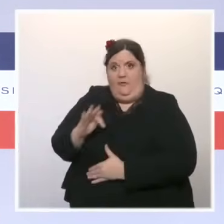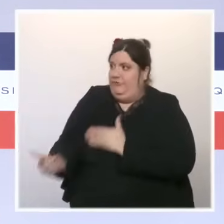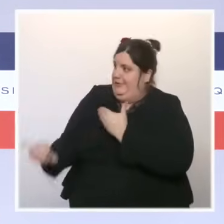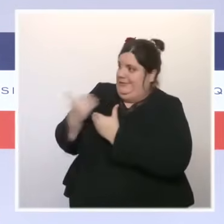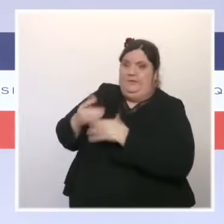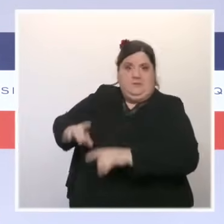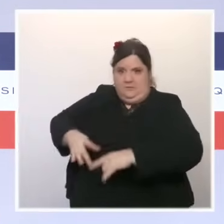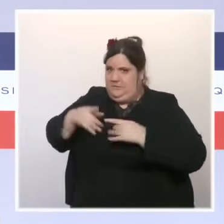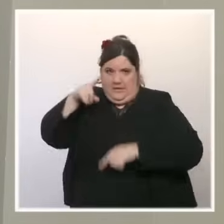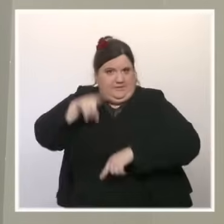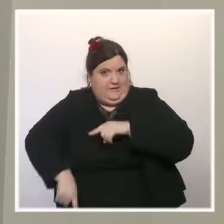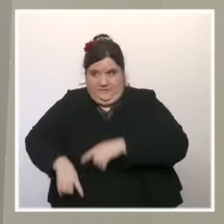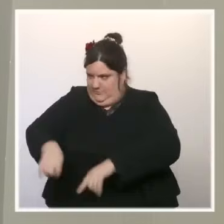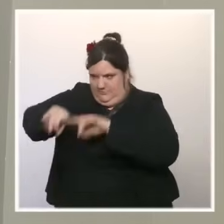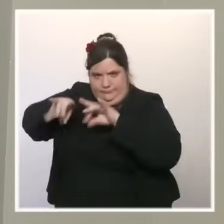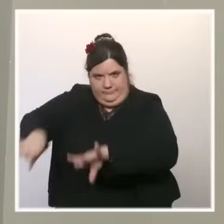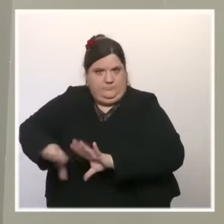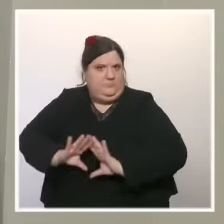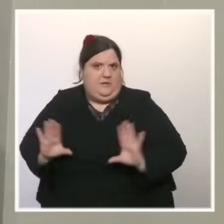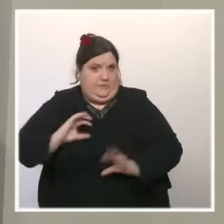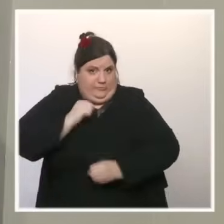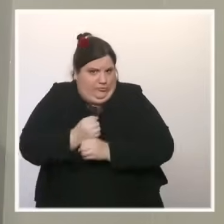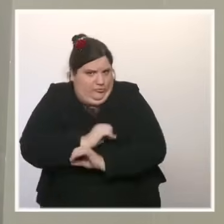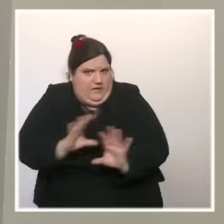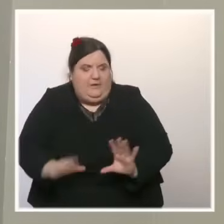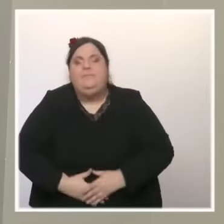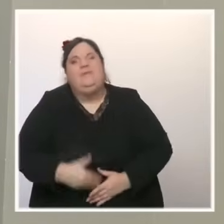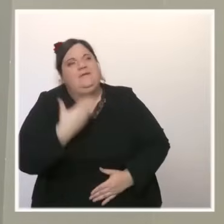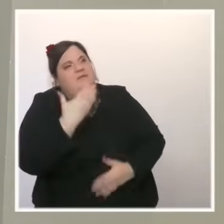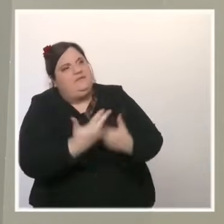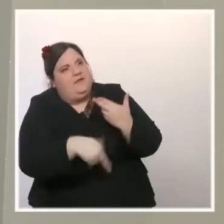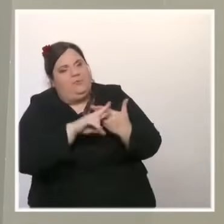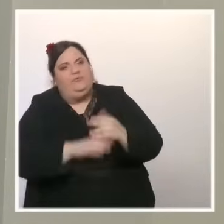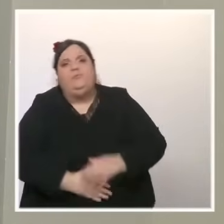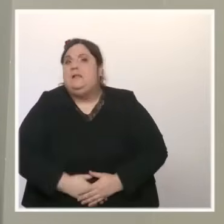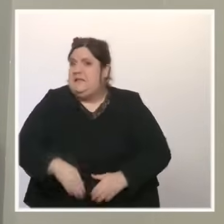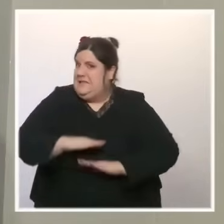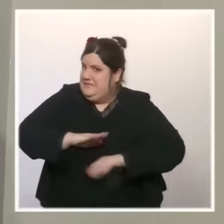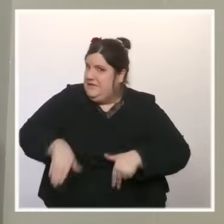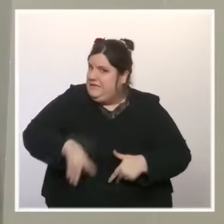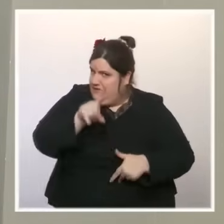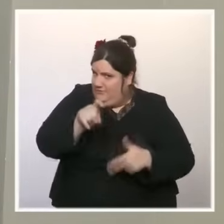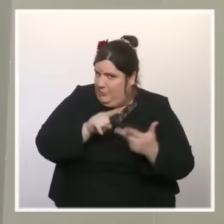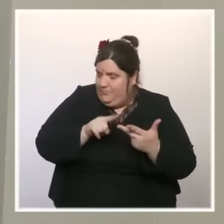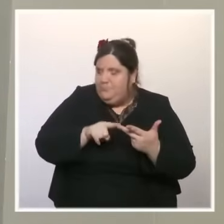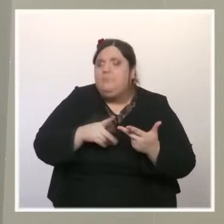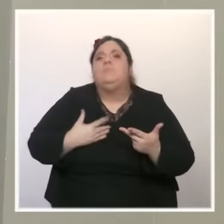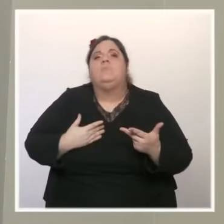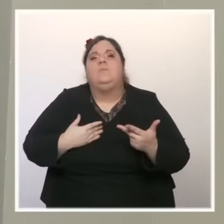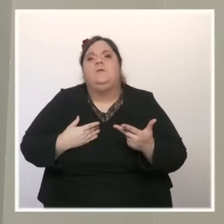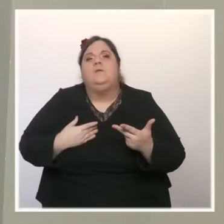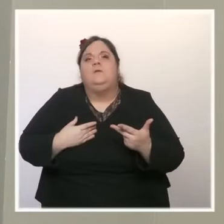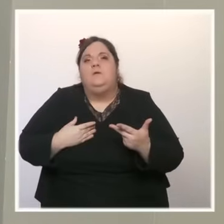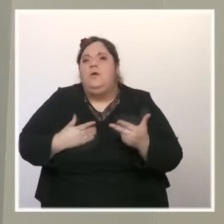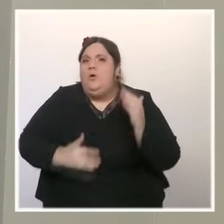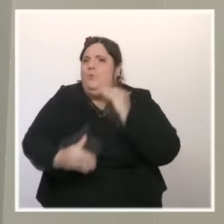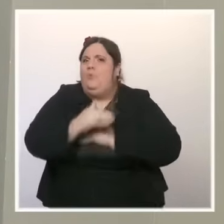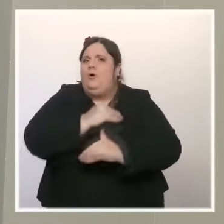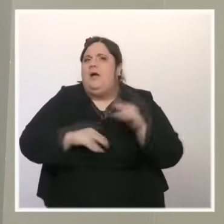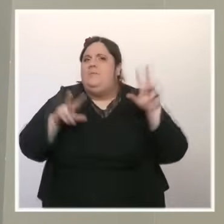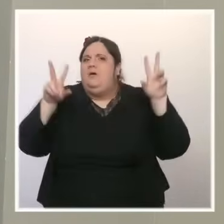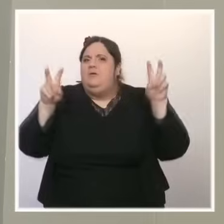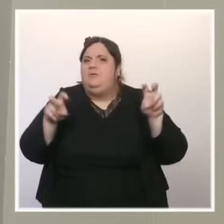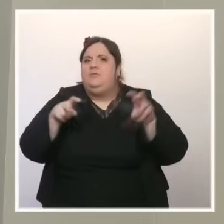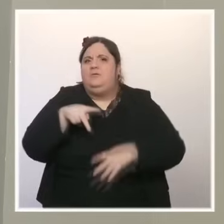Merci pour votre réponse. Merci dernière question.'ai une dernière question. Est-ce que les lauréats palestiniens de Gaza du programme POSE, alors le